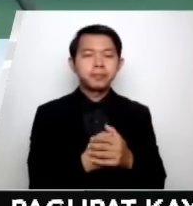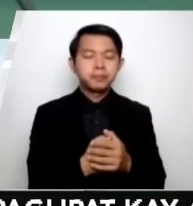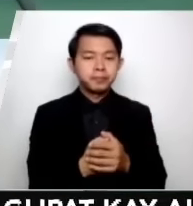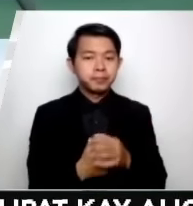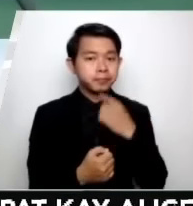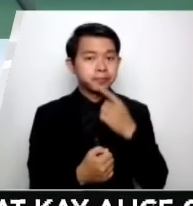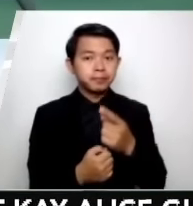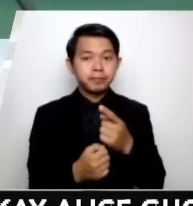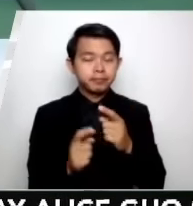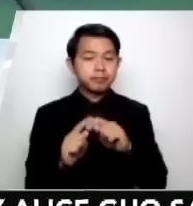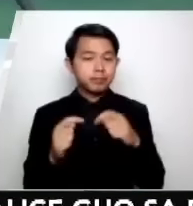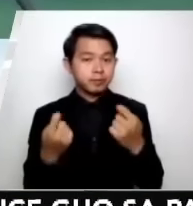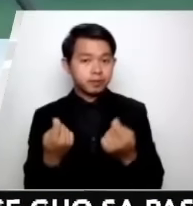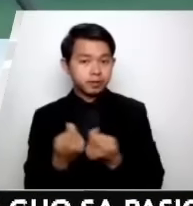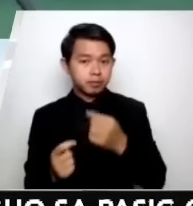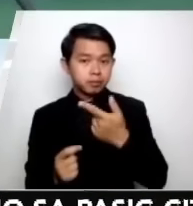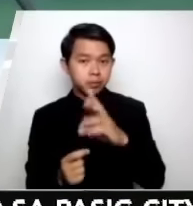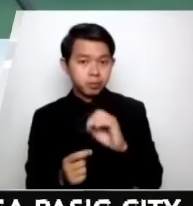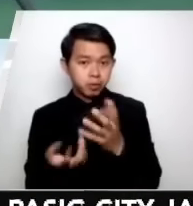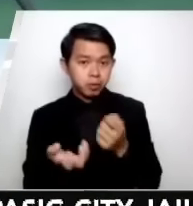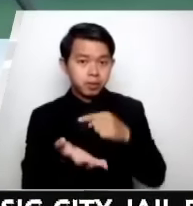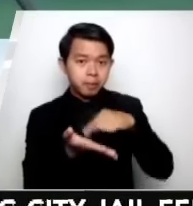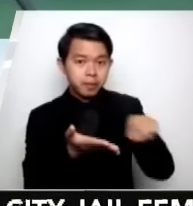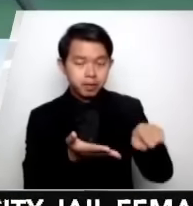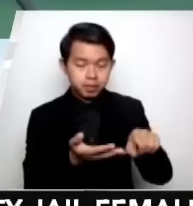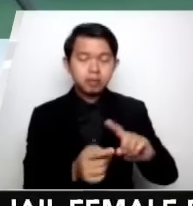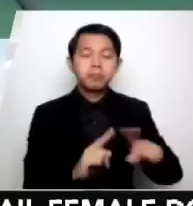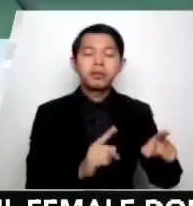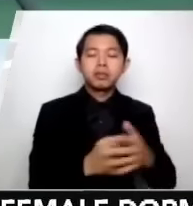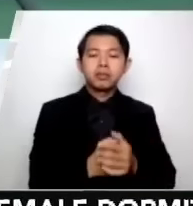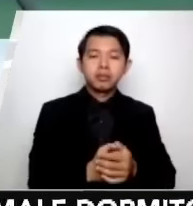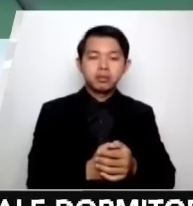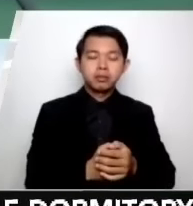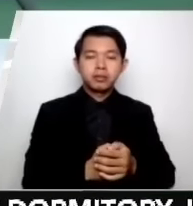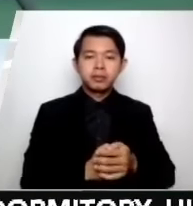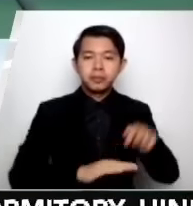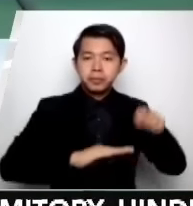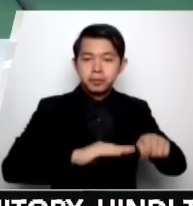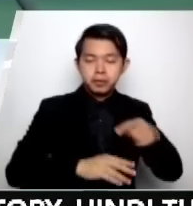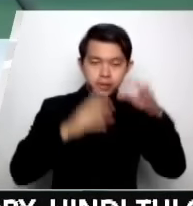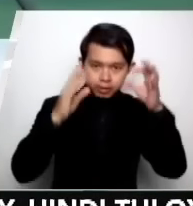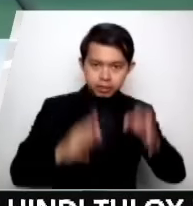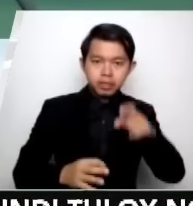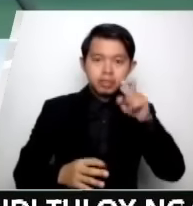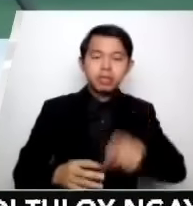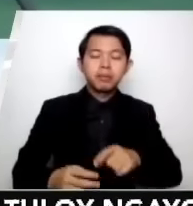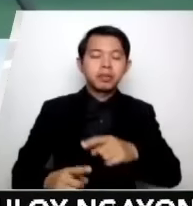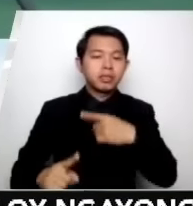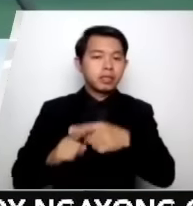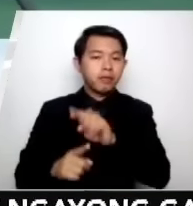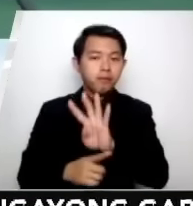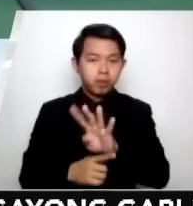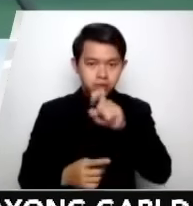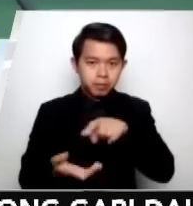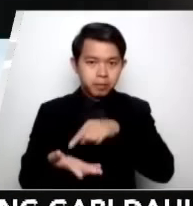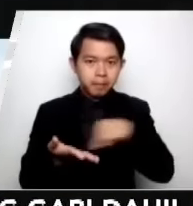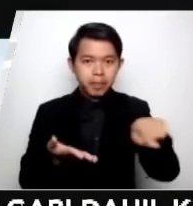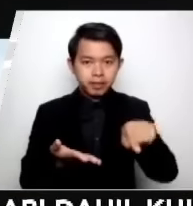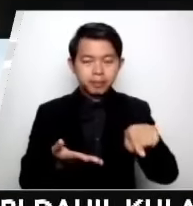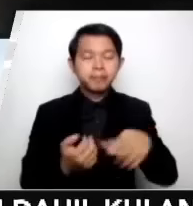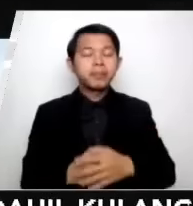Guo, nag-motion ang prosecution na dapat quadruple o gawing times 4 ang bail nito. Punto ng prosecution,